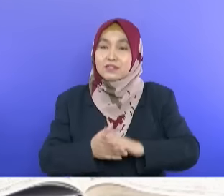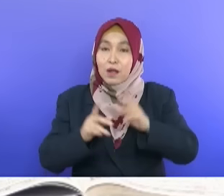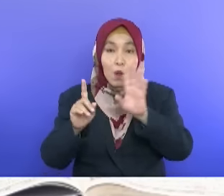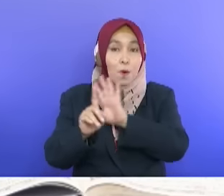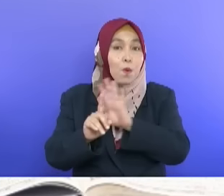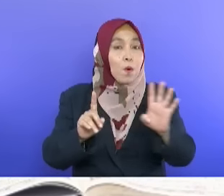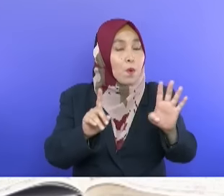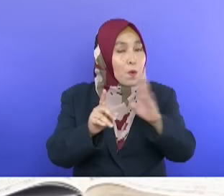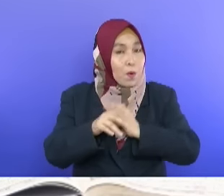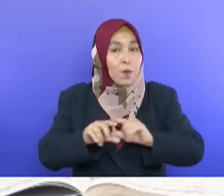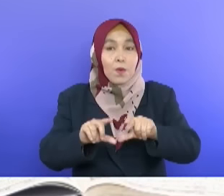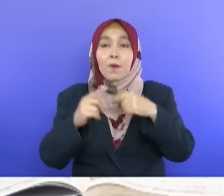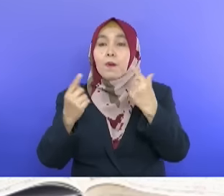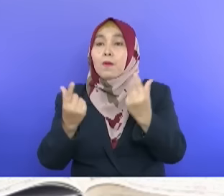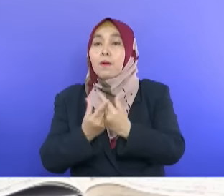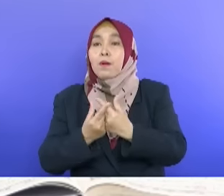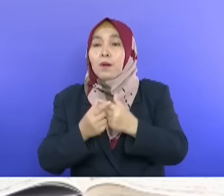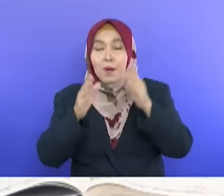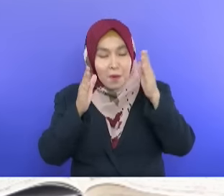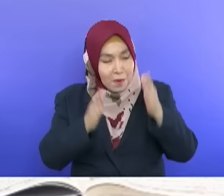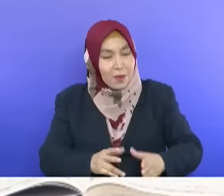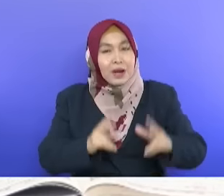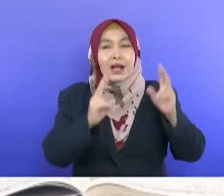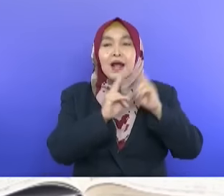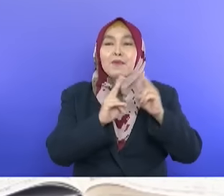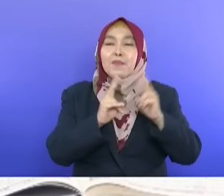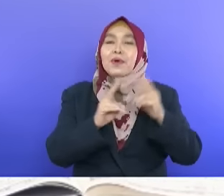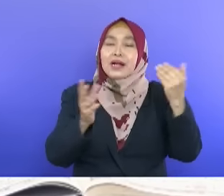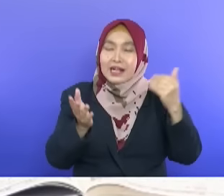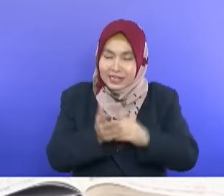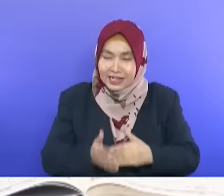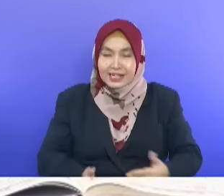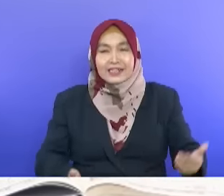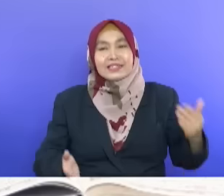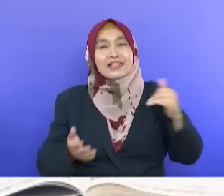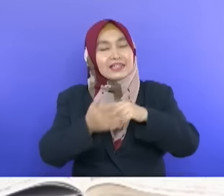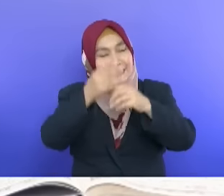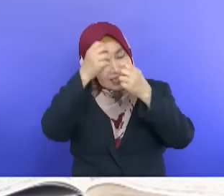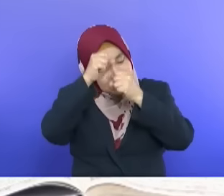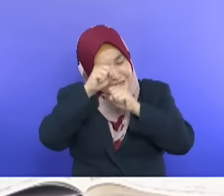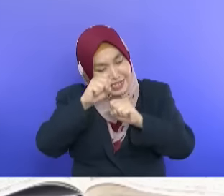kumpulan daripada daripada hari ini sekali lagi Alhamdulillah